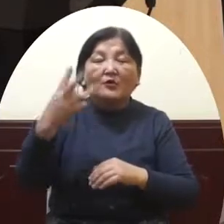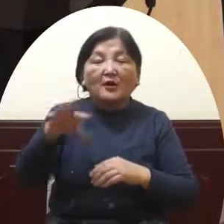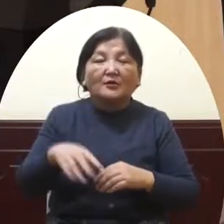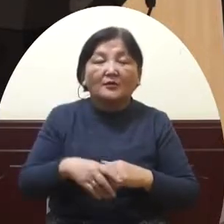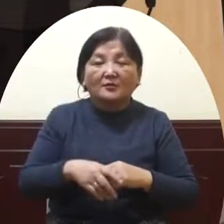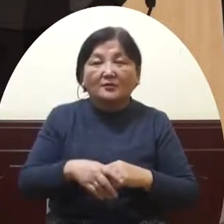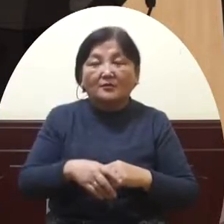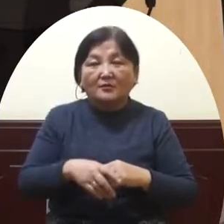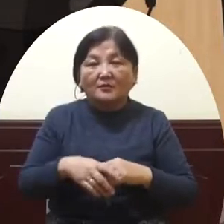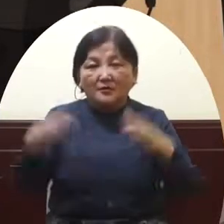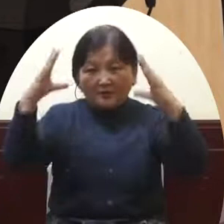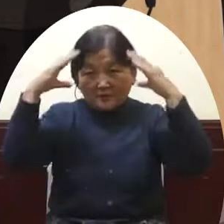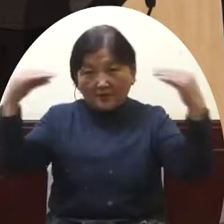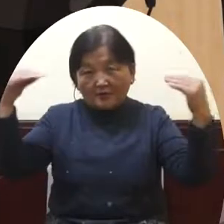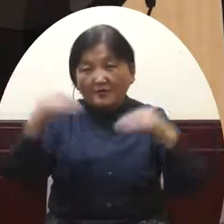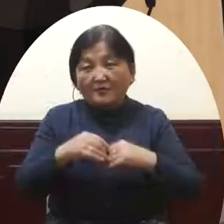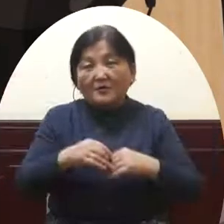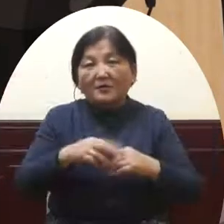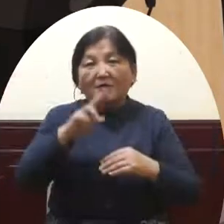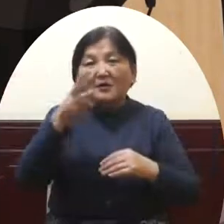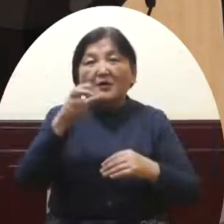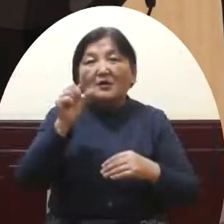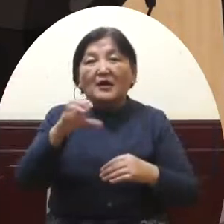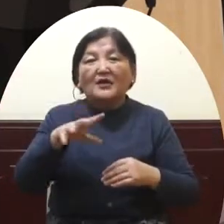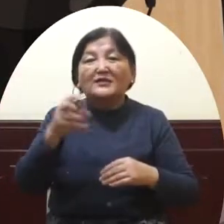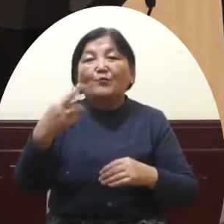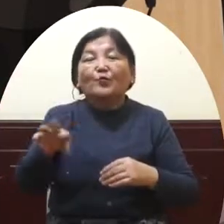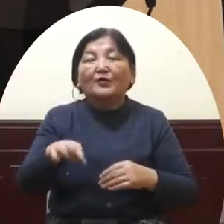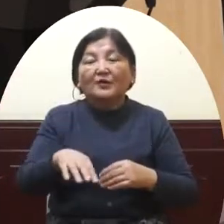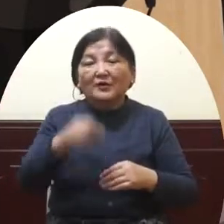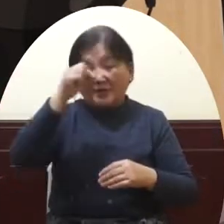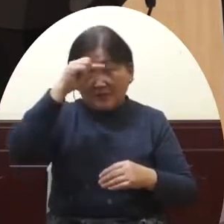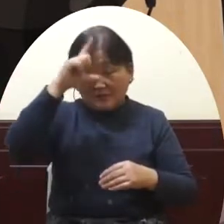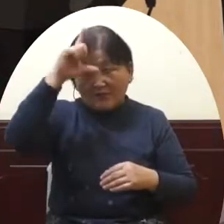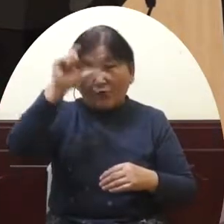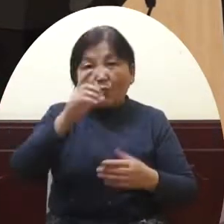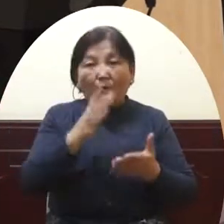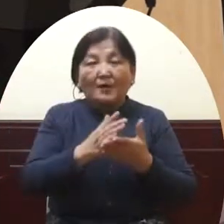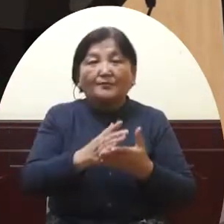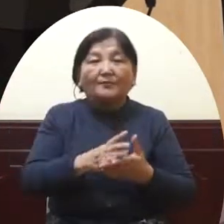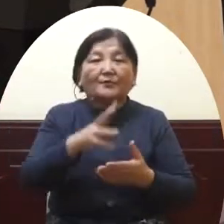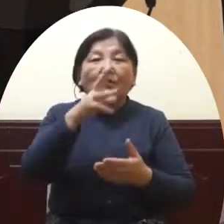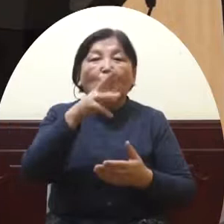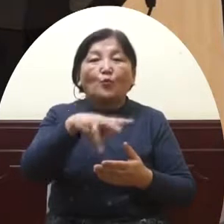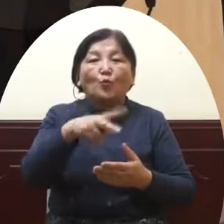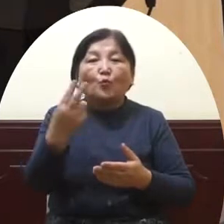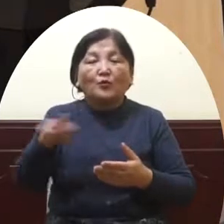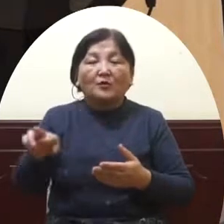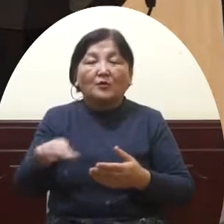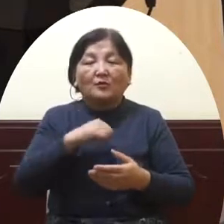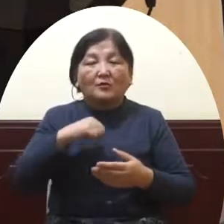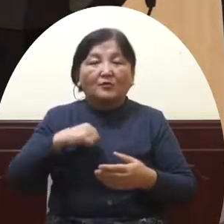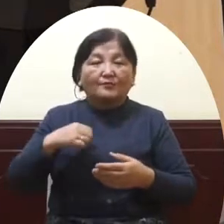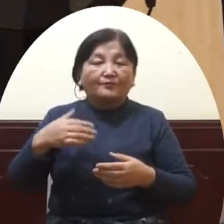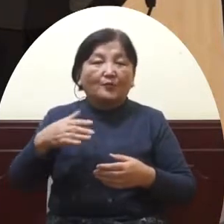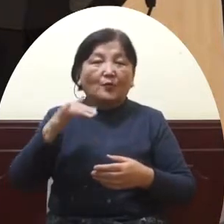энэ Америкт байгаа Кас Мууд гэж профессор байдаг. Тэр Мууд 2016 онд бичсэн нэг нийтлэл дээр